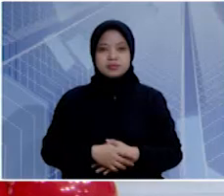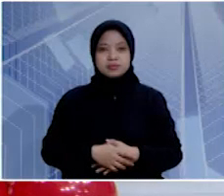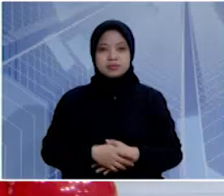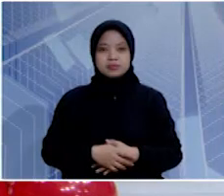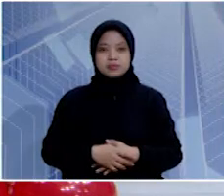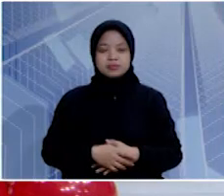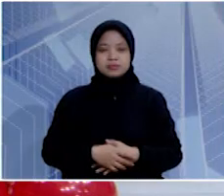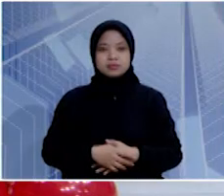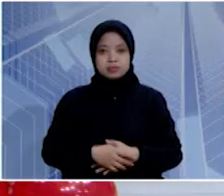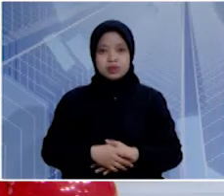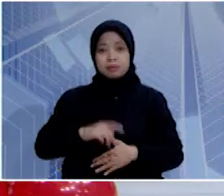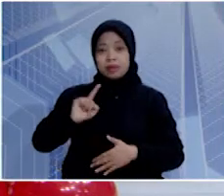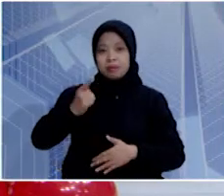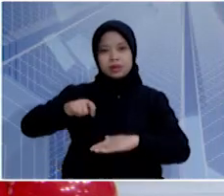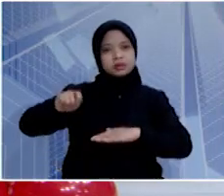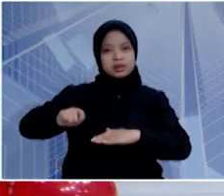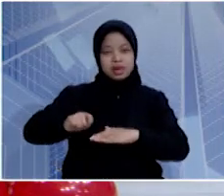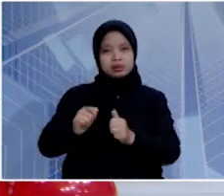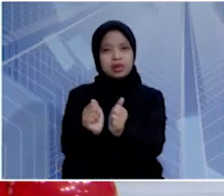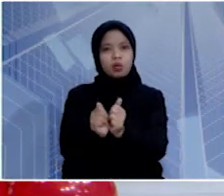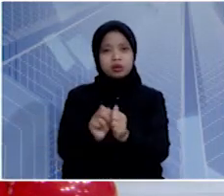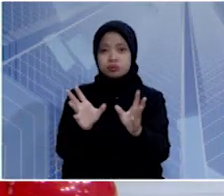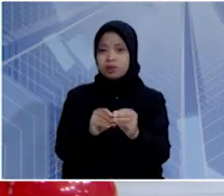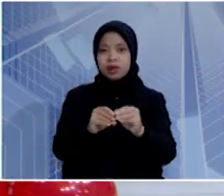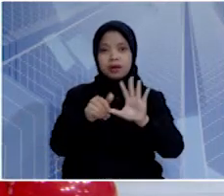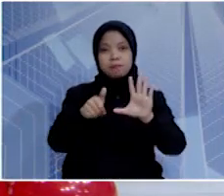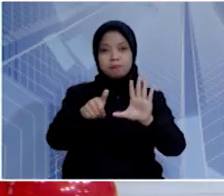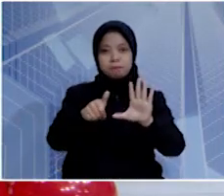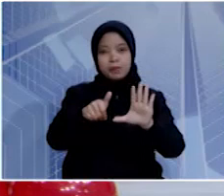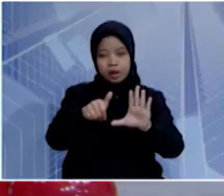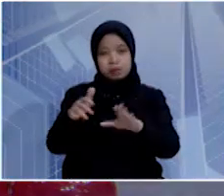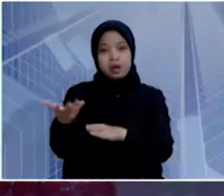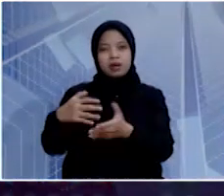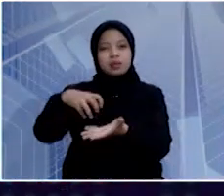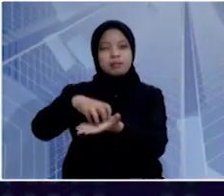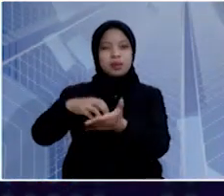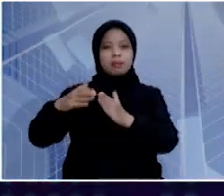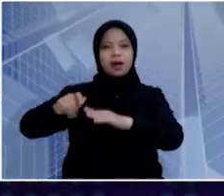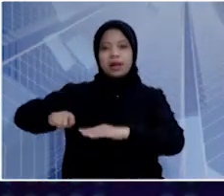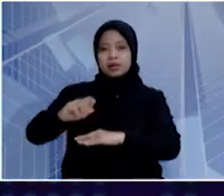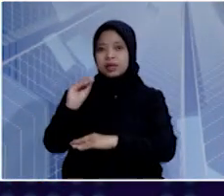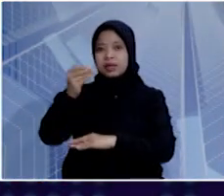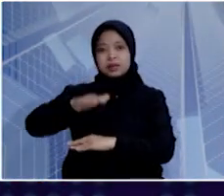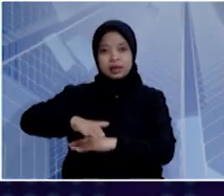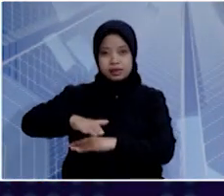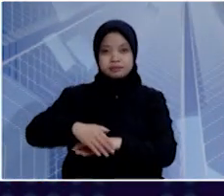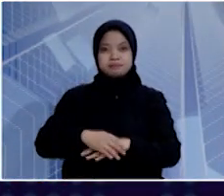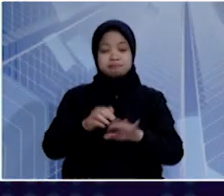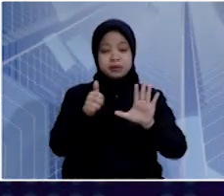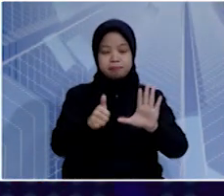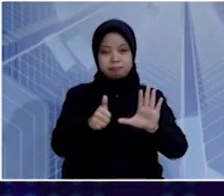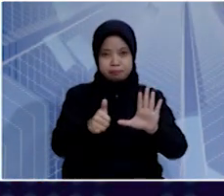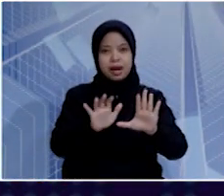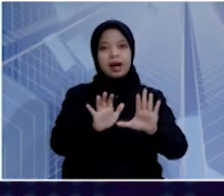pemirsa hari ini sidang perdana terhadap 6 terdakwa obstruction of Justice dilakukan di pengadilan negeri Jakarta Selatan para